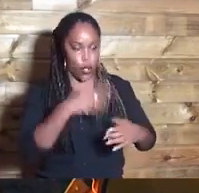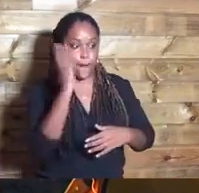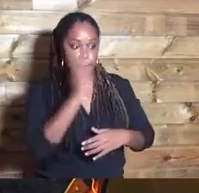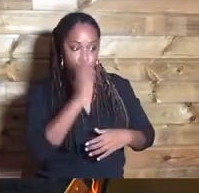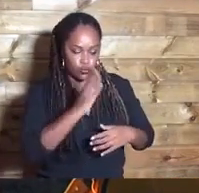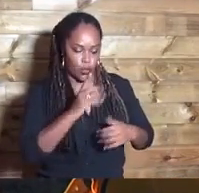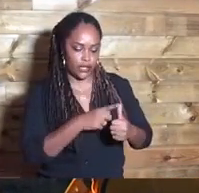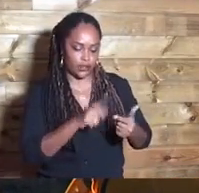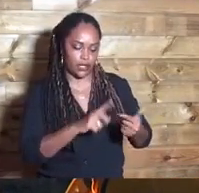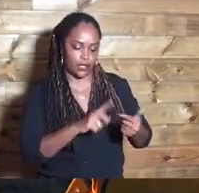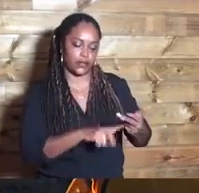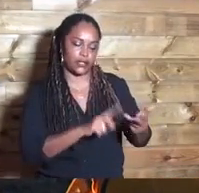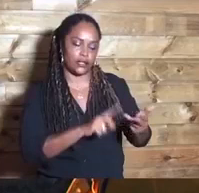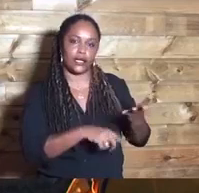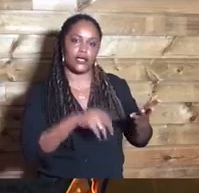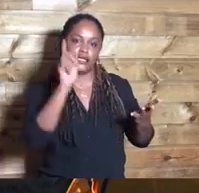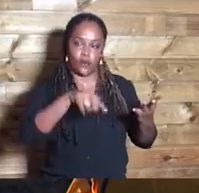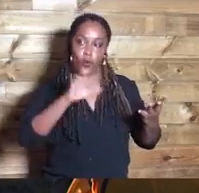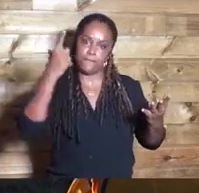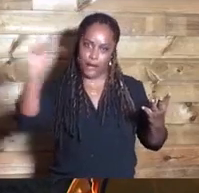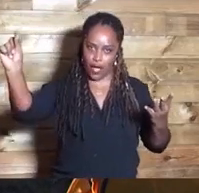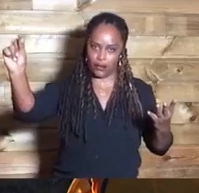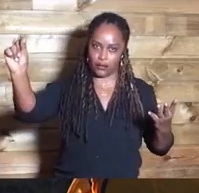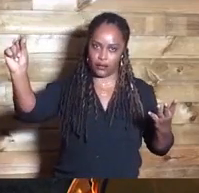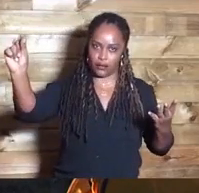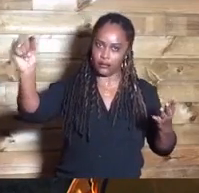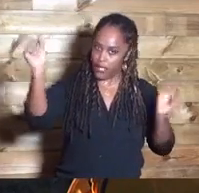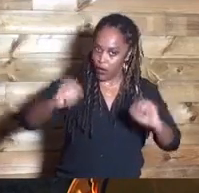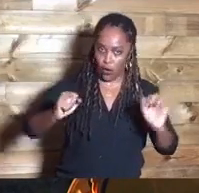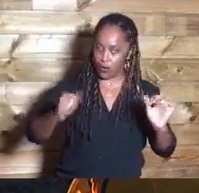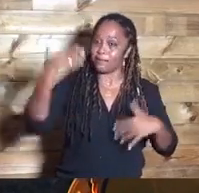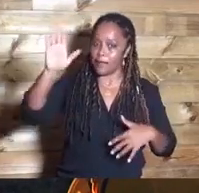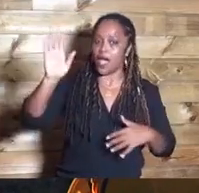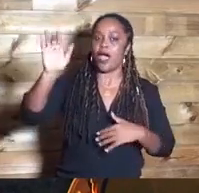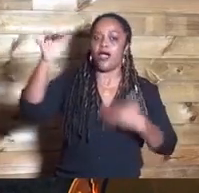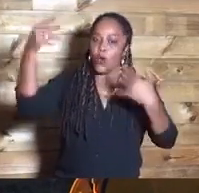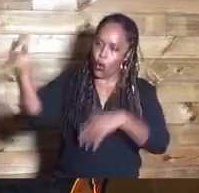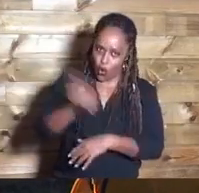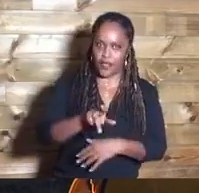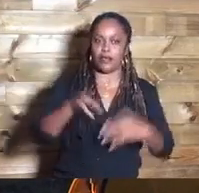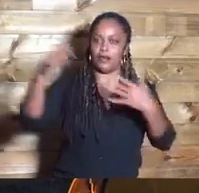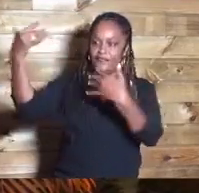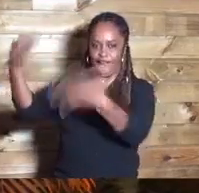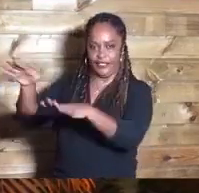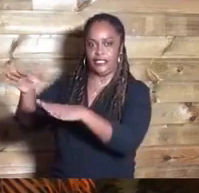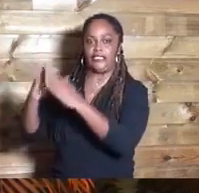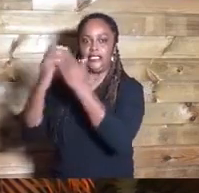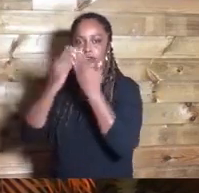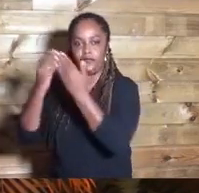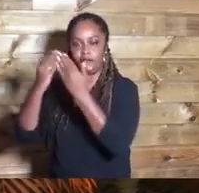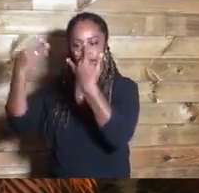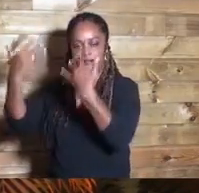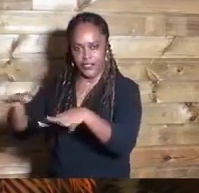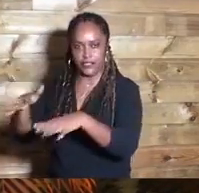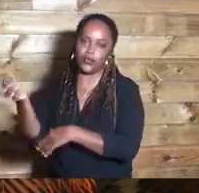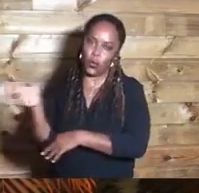vivre à casa. Et donc nous quand réfléchir à des solutions comme ça qui pas extraordinaire, qui pas à coûter l'argent, qui pas besoin